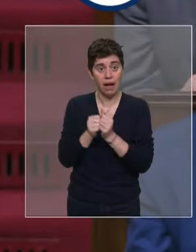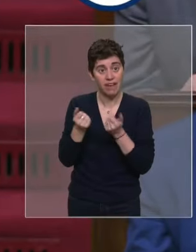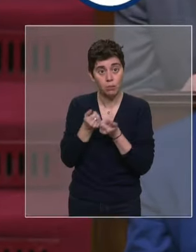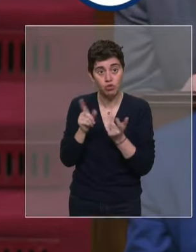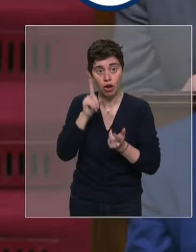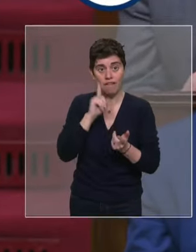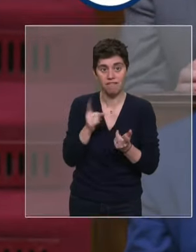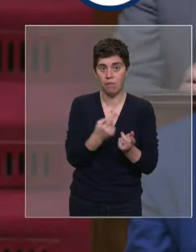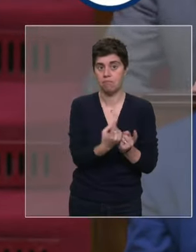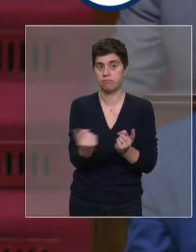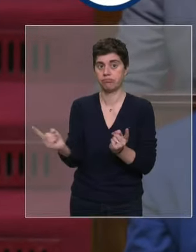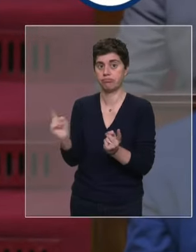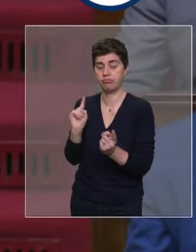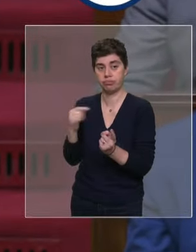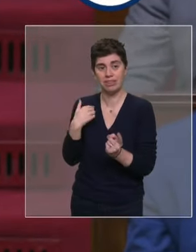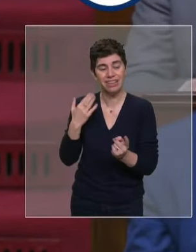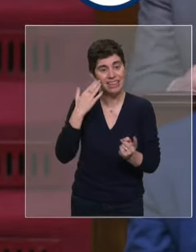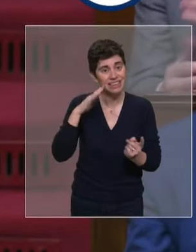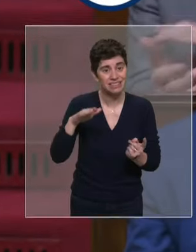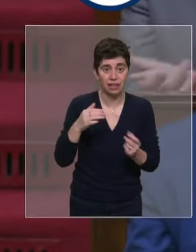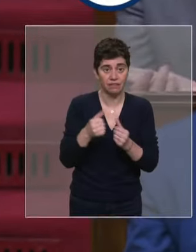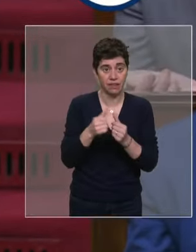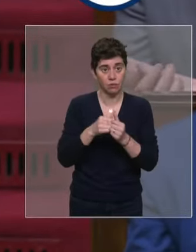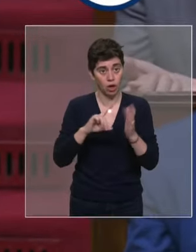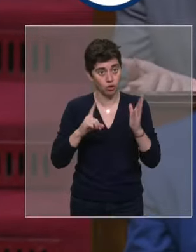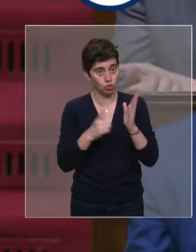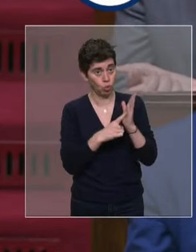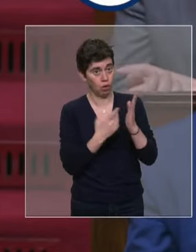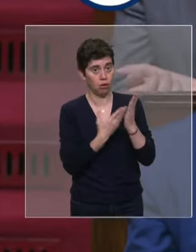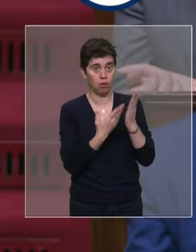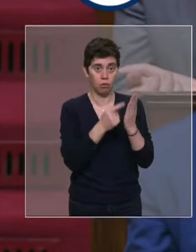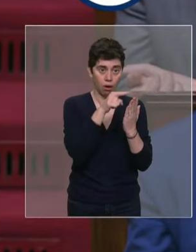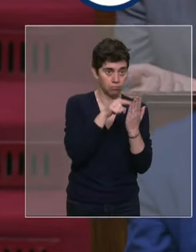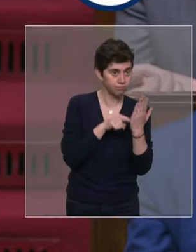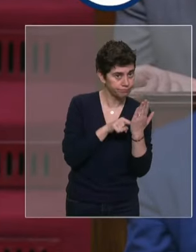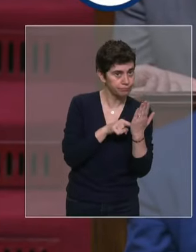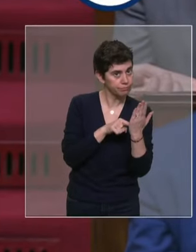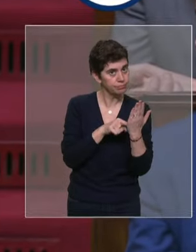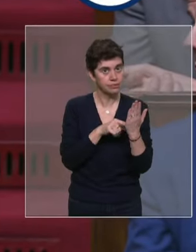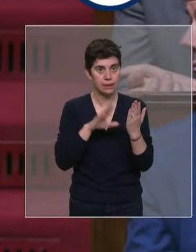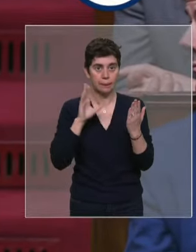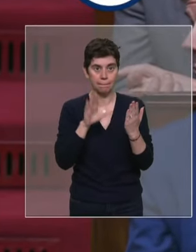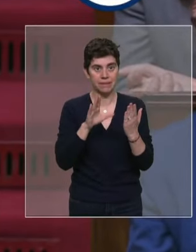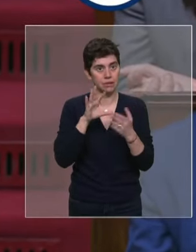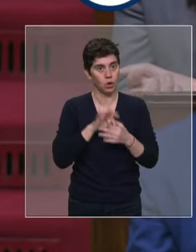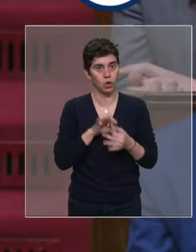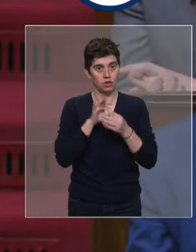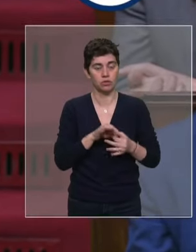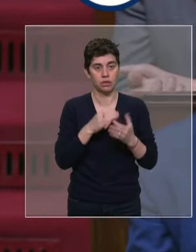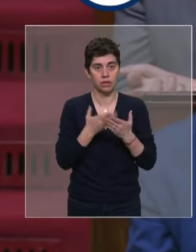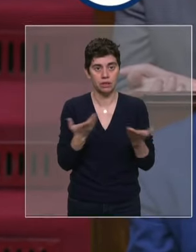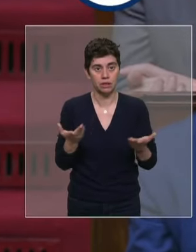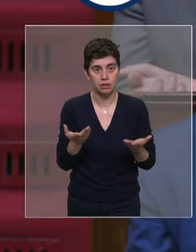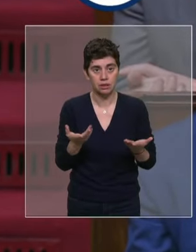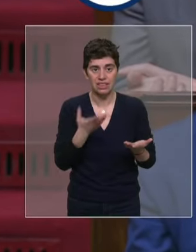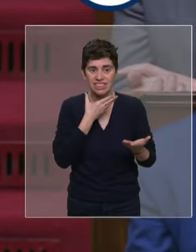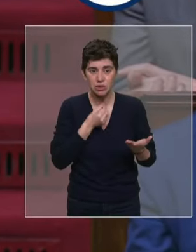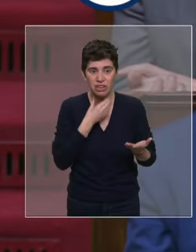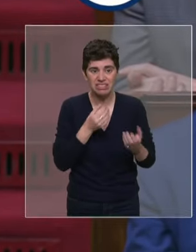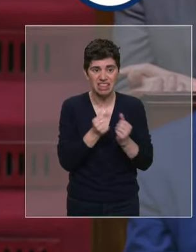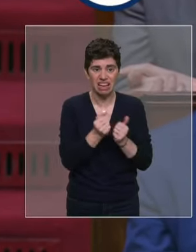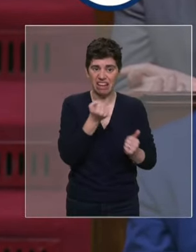qui demeure la source principale du droit de ce pays. Silence total sur l'homosexualité criminalisée,